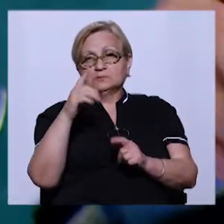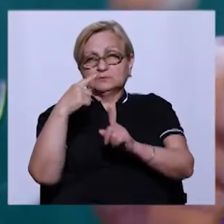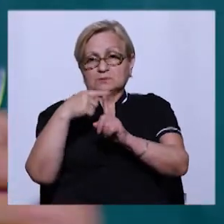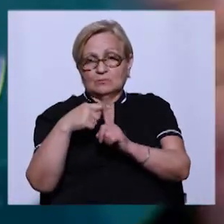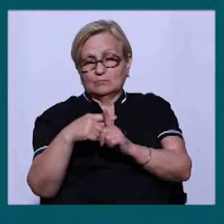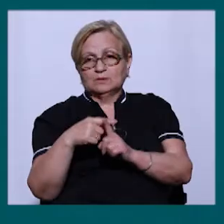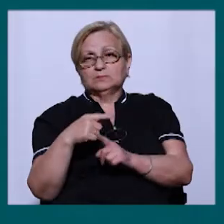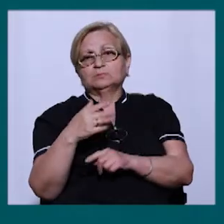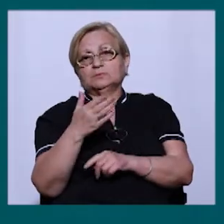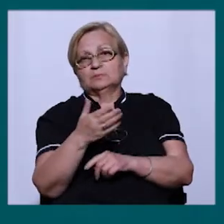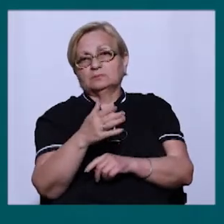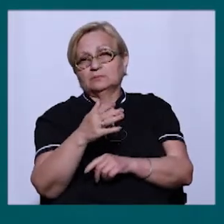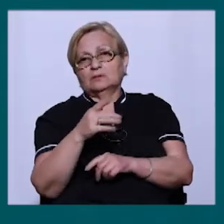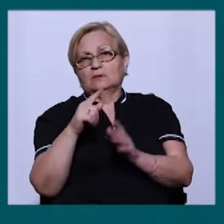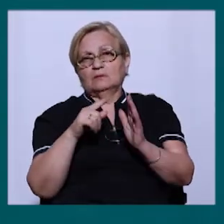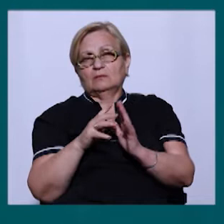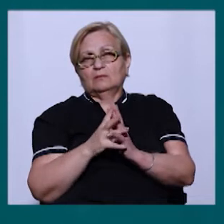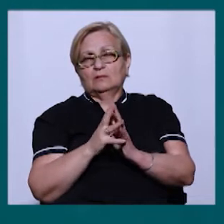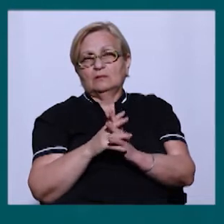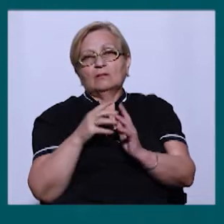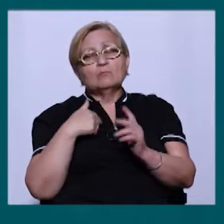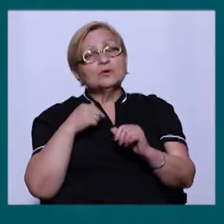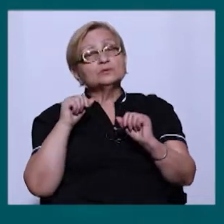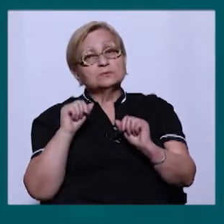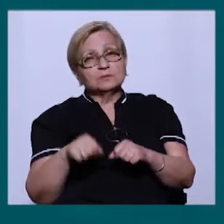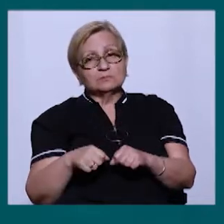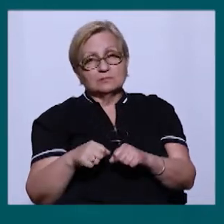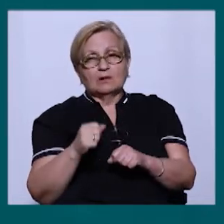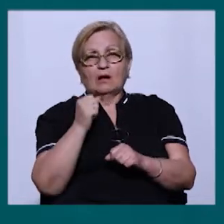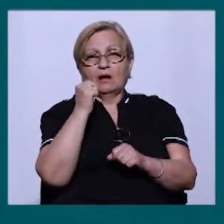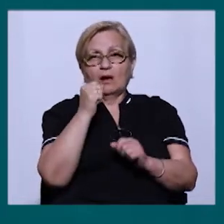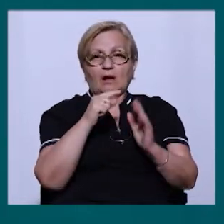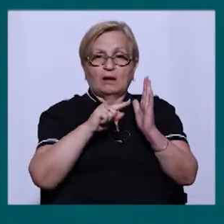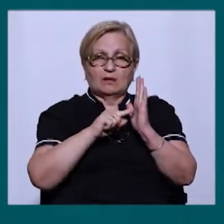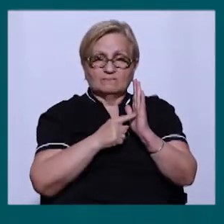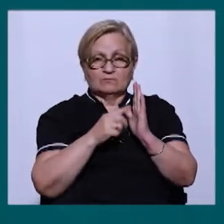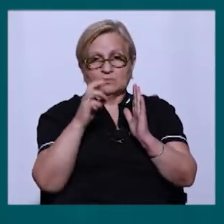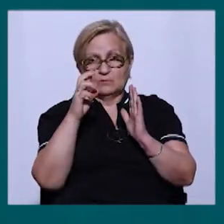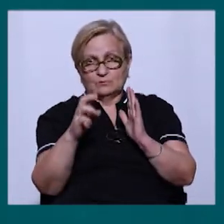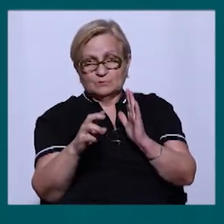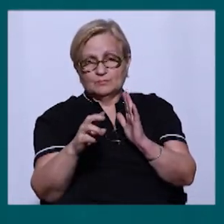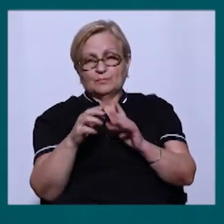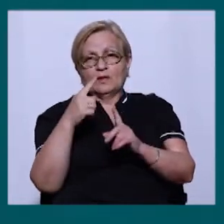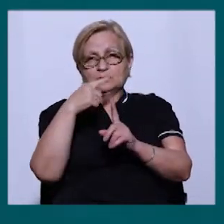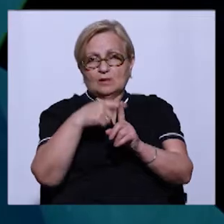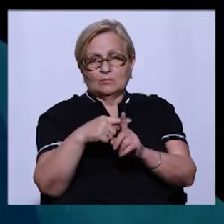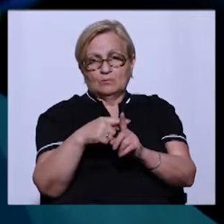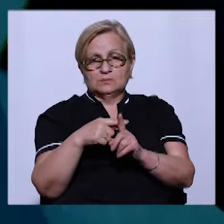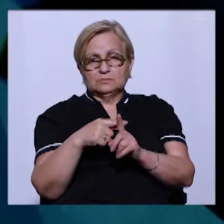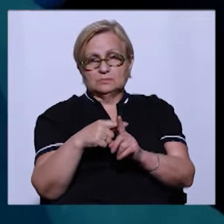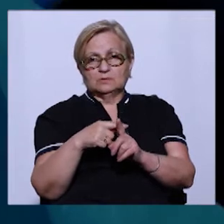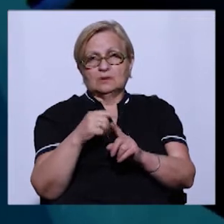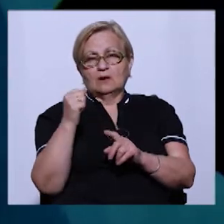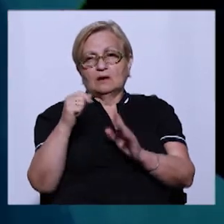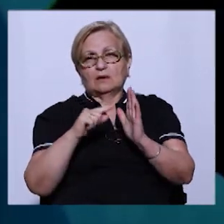აქ გავაკეთე და გავამრავლებ, არა, შემიძლია ა გავამრავლო ბეზე და შემდეგ მას დავუმატო